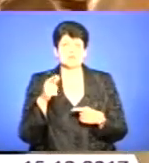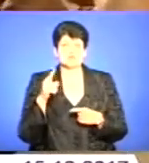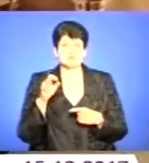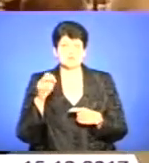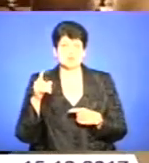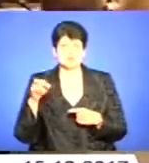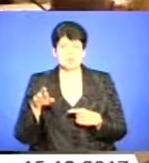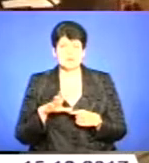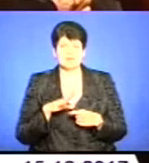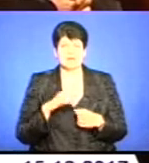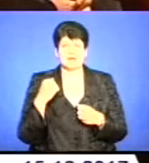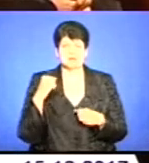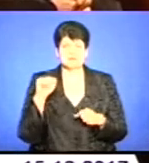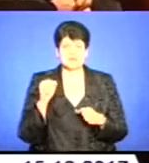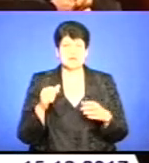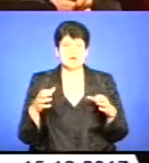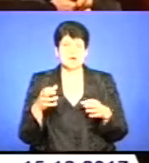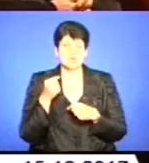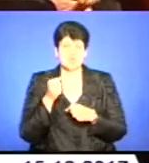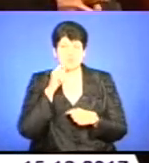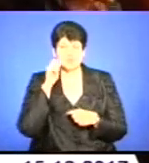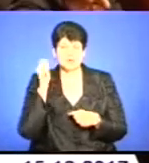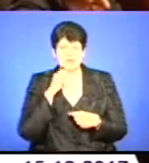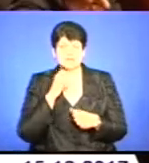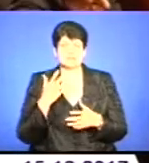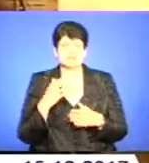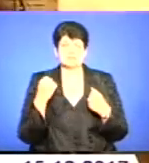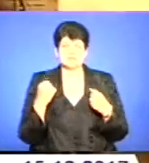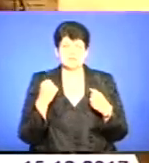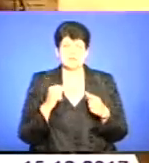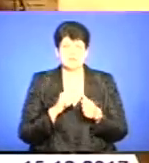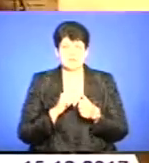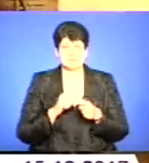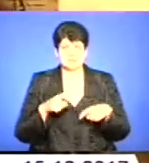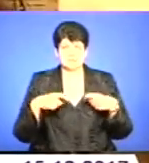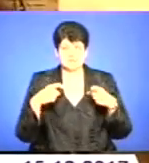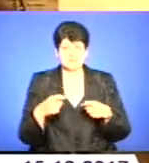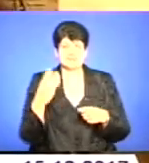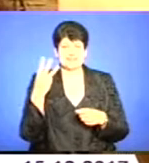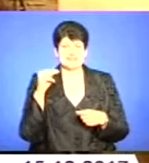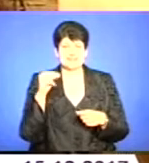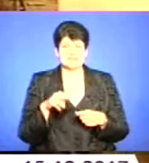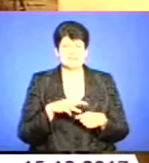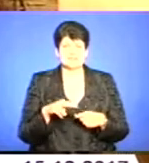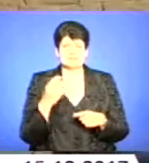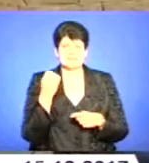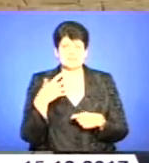стала рекордсменкою на Кубку України серед ветеранів, подолавши відстань у 3000 метрів за 15